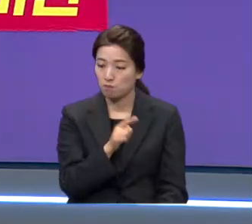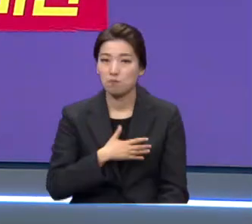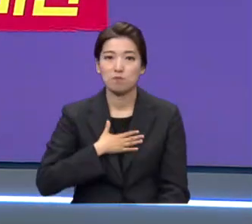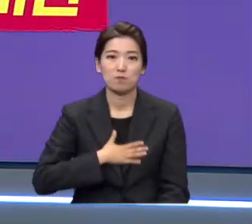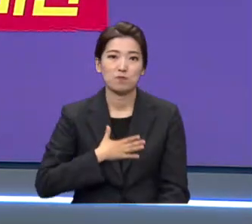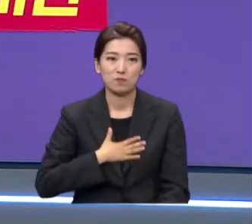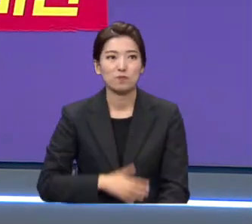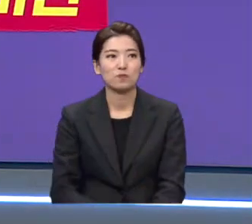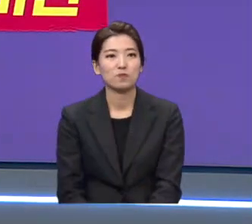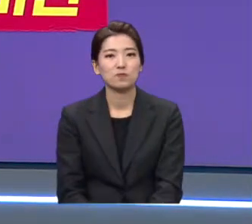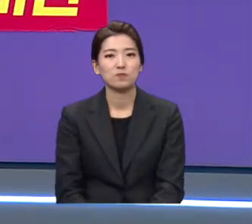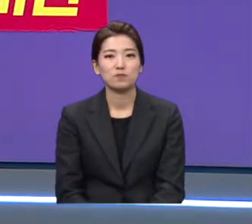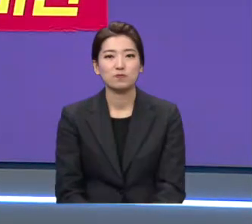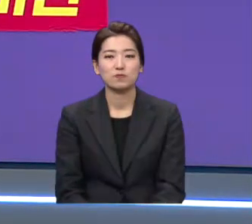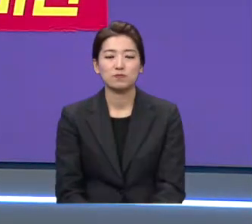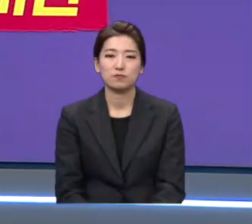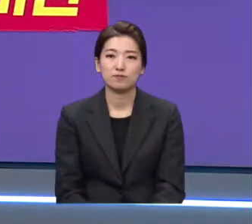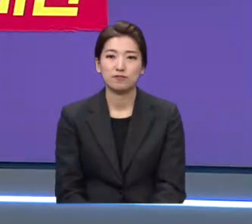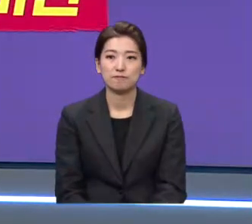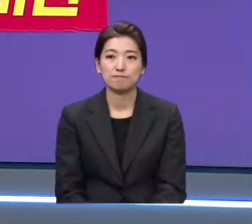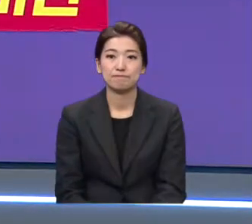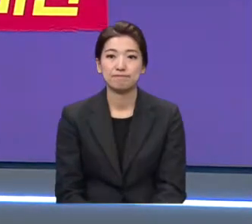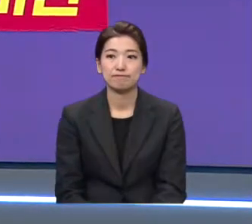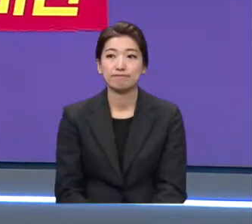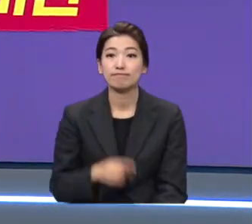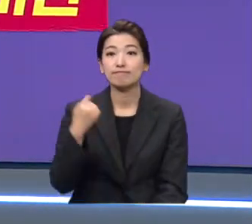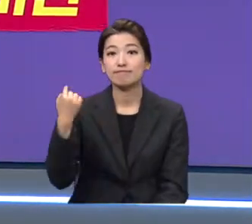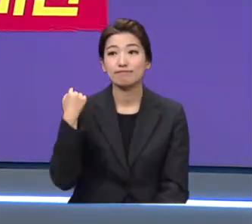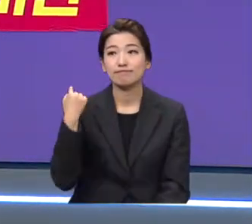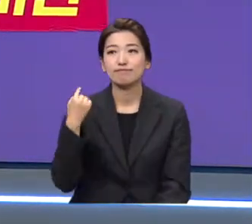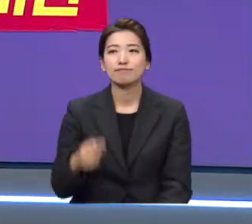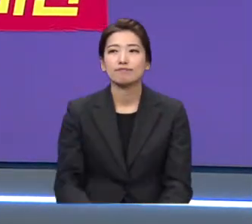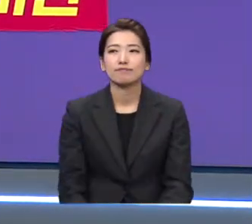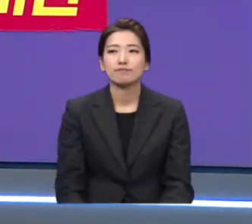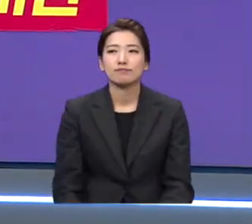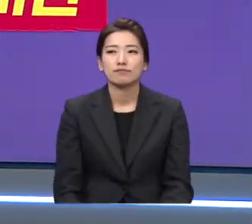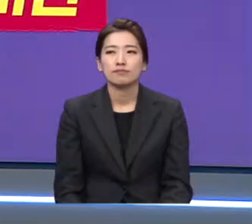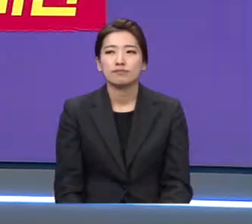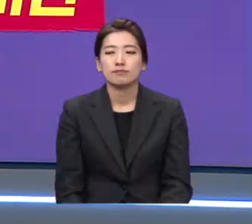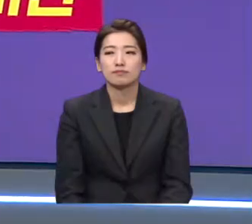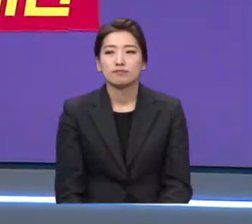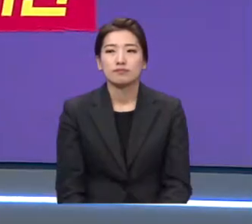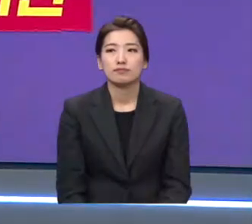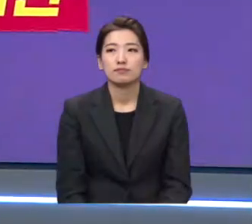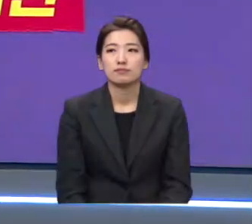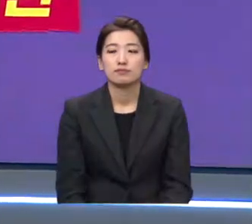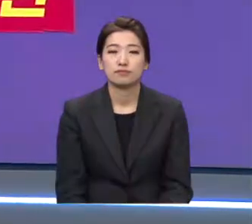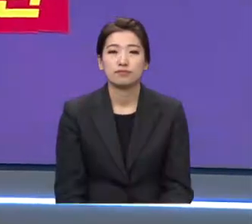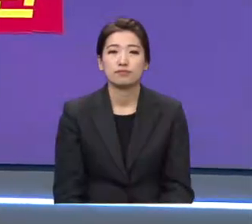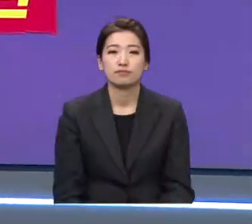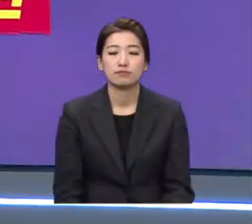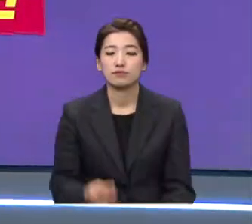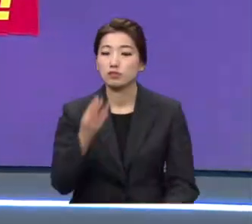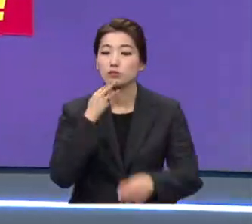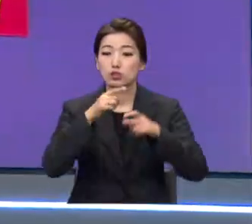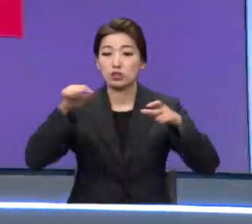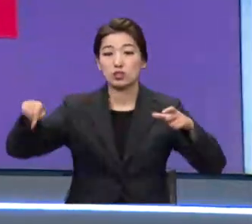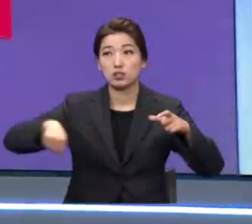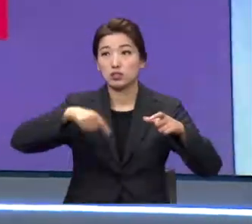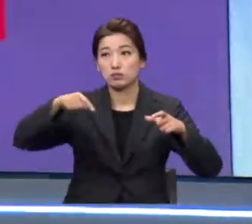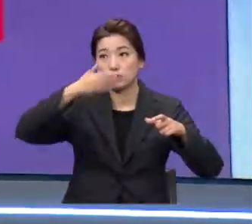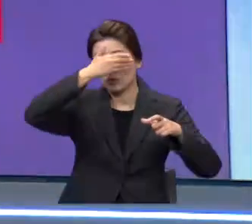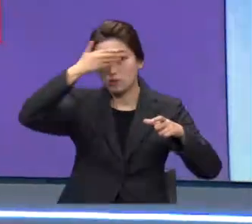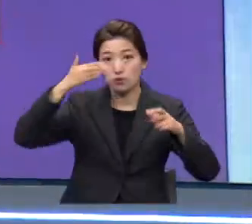하셨습니다 그러면서 지금 말씀 중에 나왔죠 어제 이준석 전 대표가 이런 얘기도 했습니다 수도권 젊은 세대에게도 보수